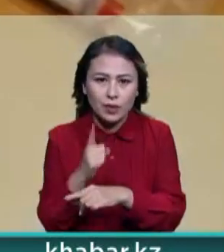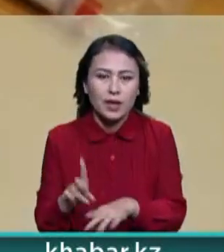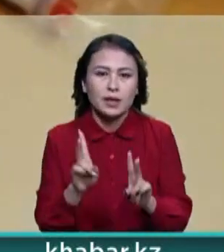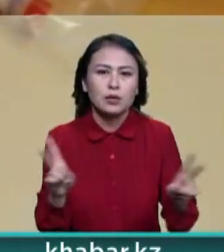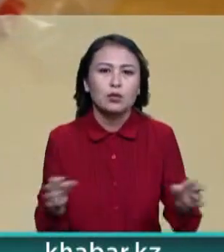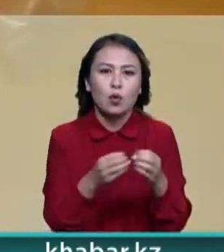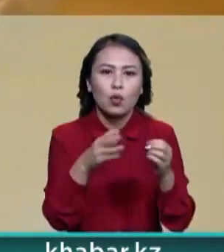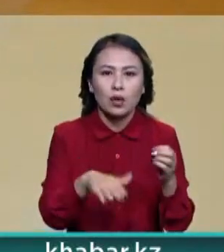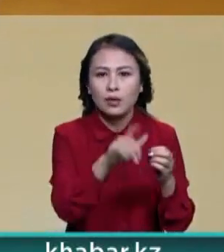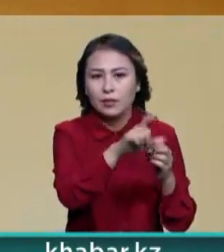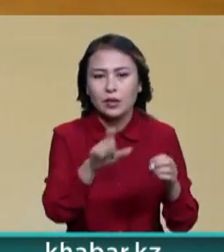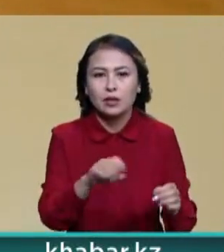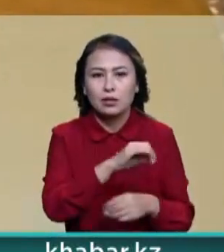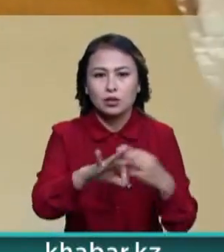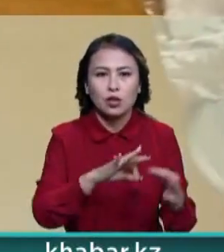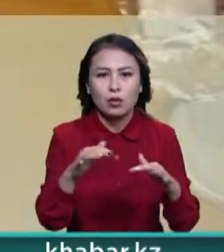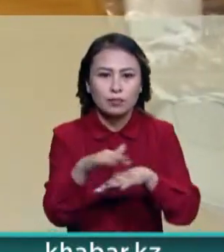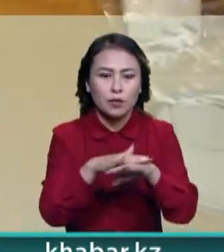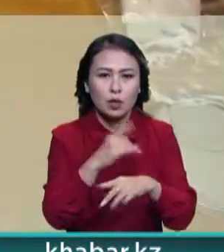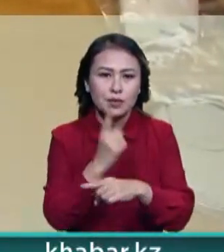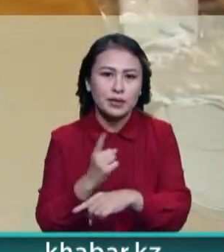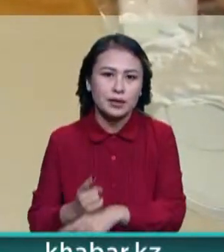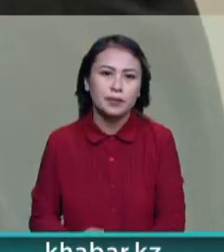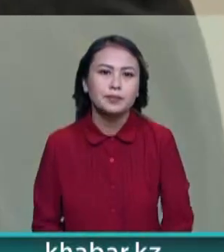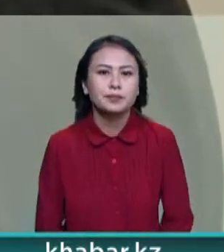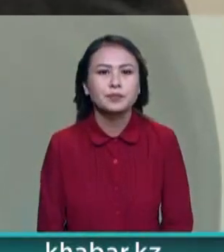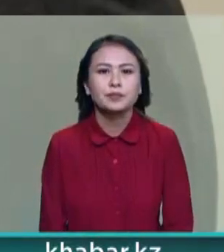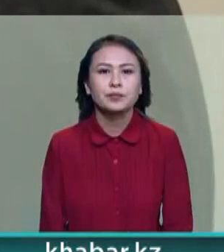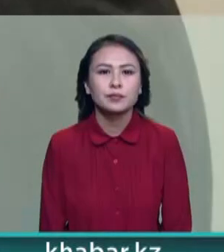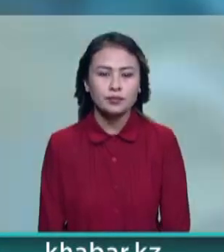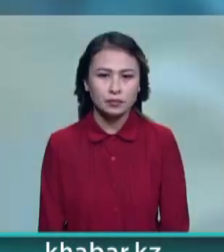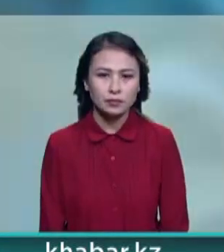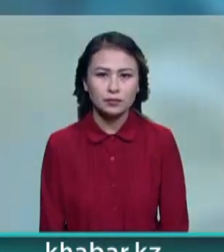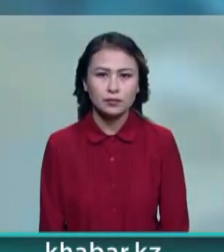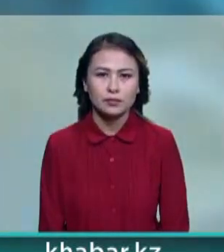қойып, кейбір өңірде 10 адамнан артық жиналуға тыйым салып отыр.